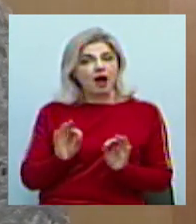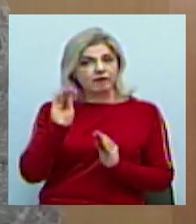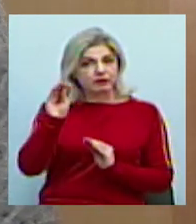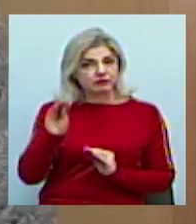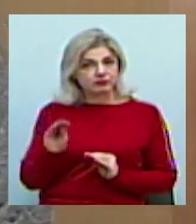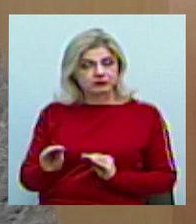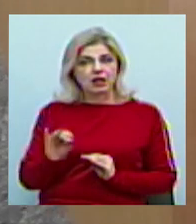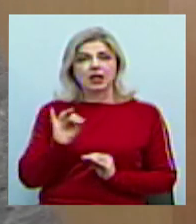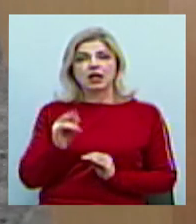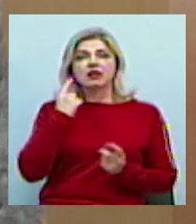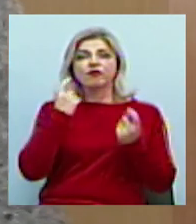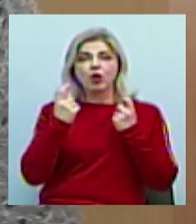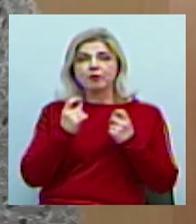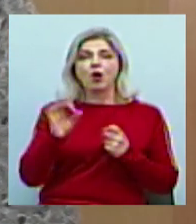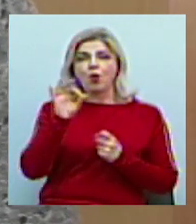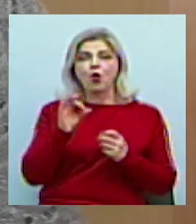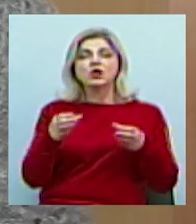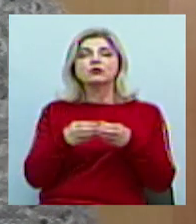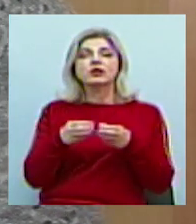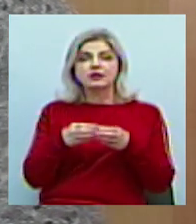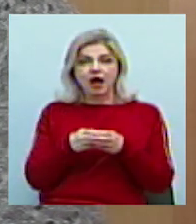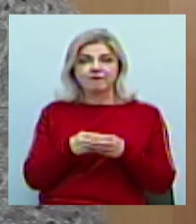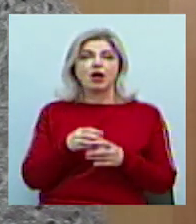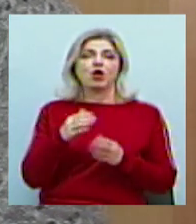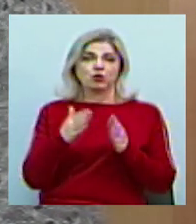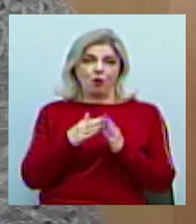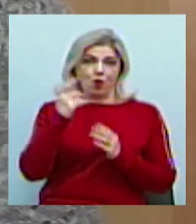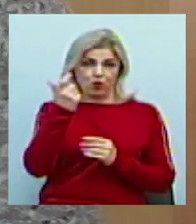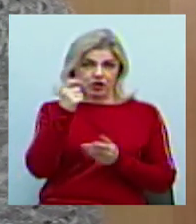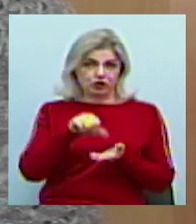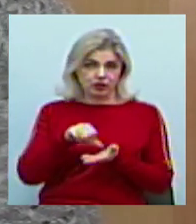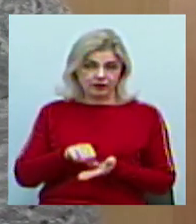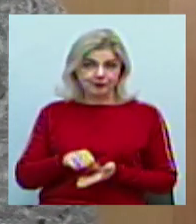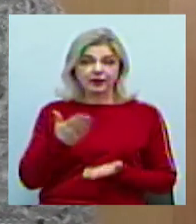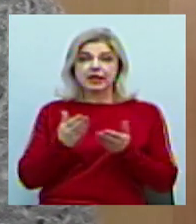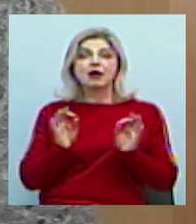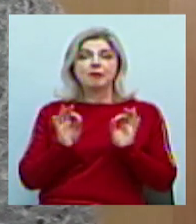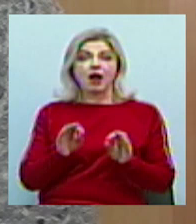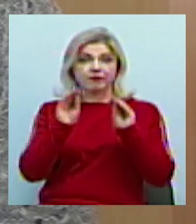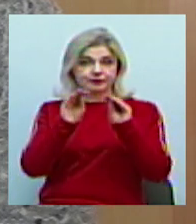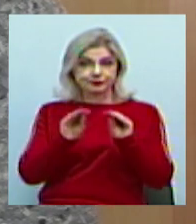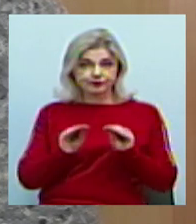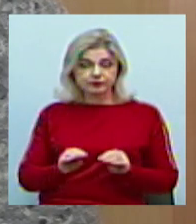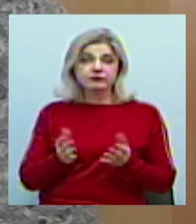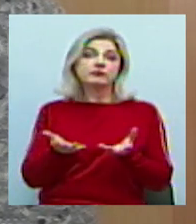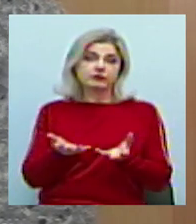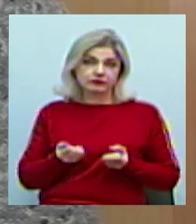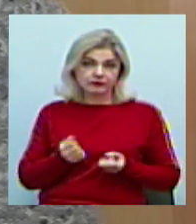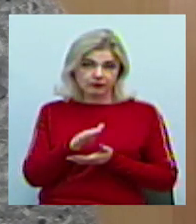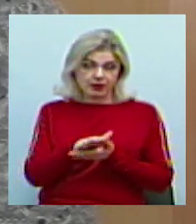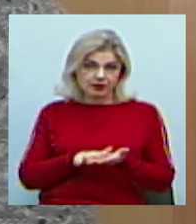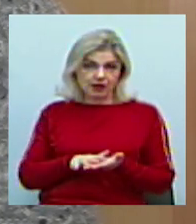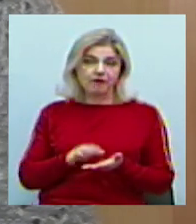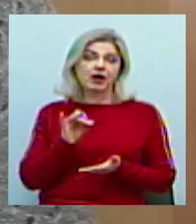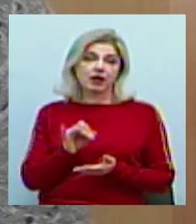відомості про осіб зі складу домогосподарства. Якщо все правильно заповнено, приймається